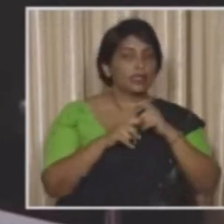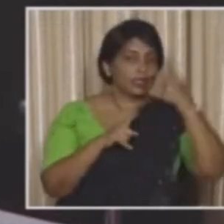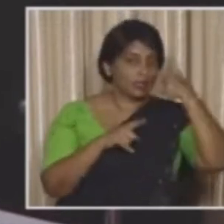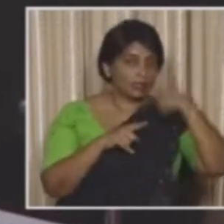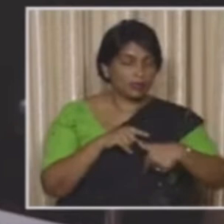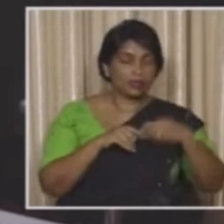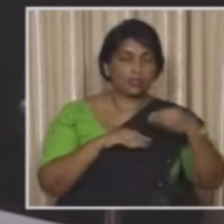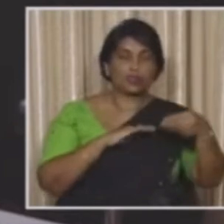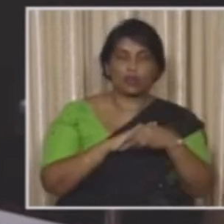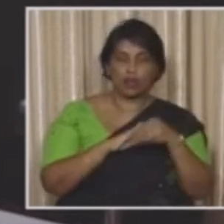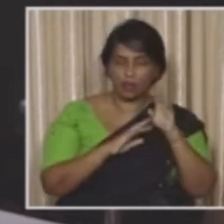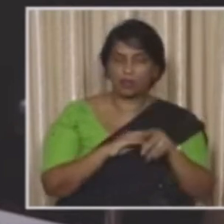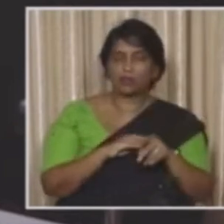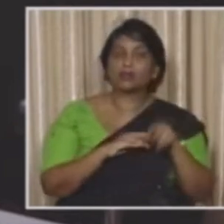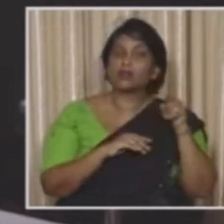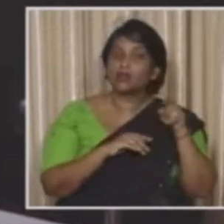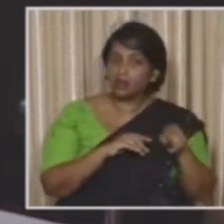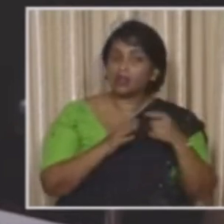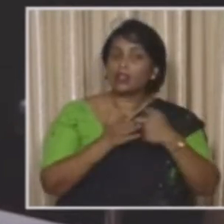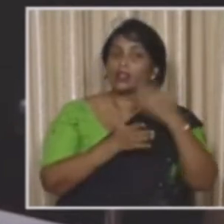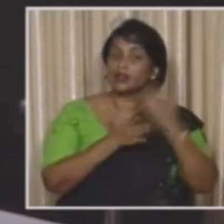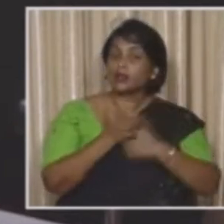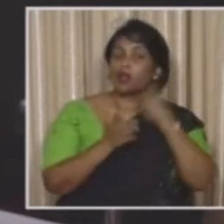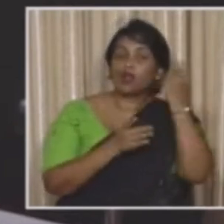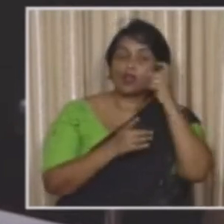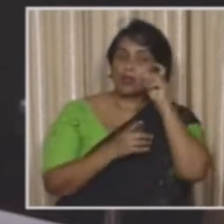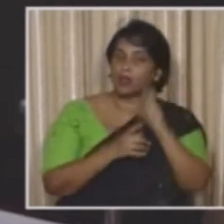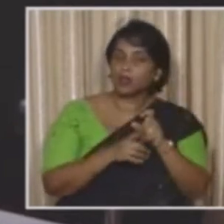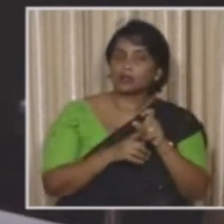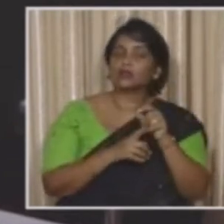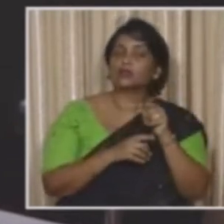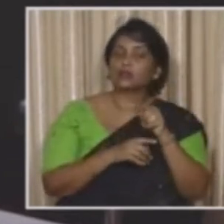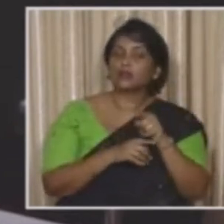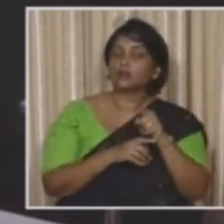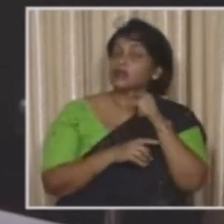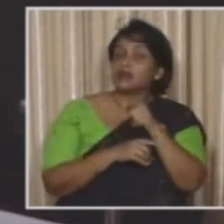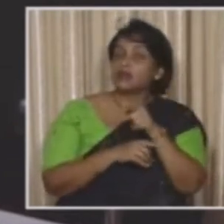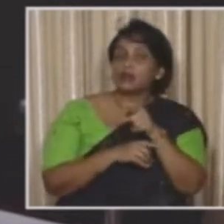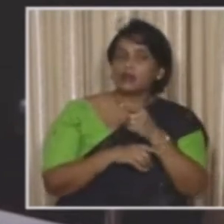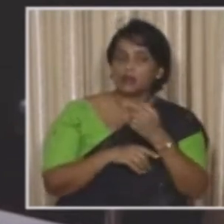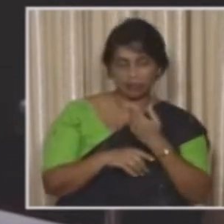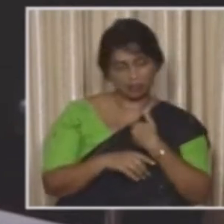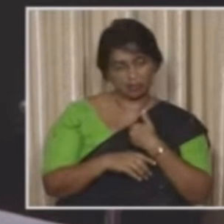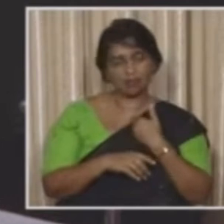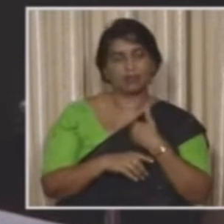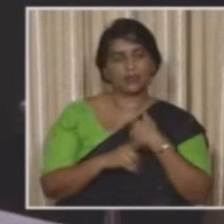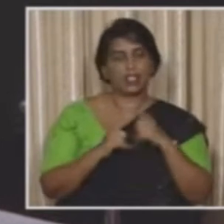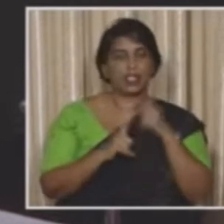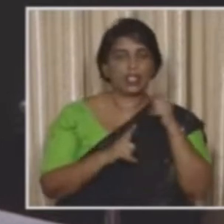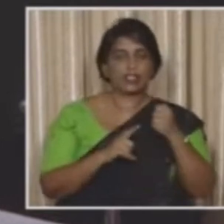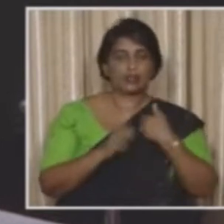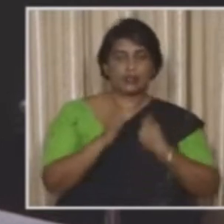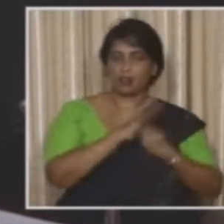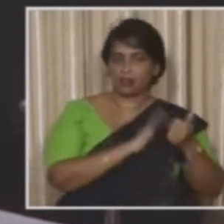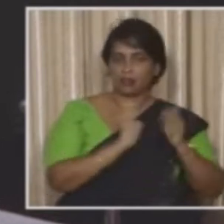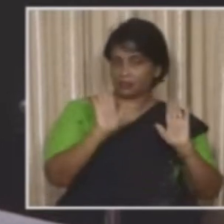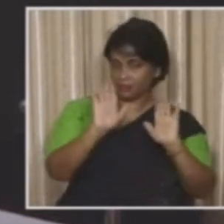කොමිස් ගේවුවා කියලා අර ඒ පිළිබඳ වාර්තාව හොයලා බලන්න කවුද මම කියන්නේ මම ඉංජිනේරුවා වෙනුවෙන් පිළිතුරුනේ